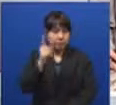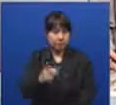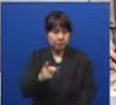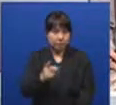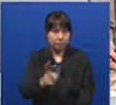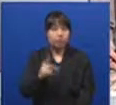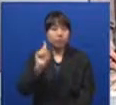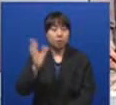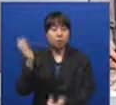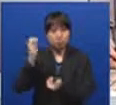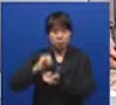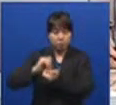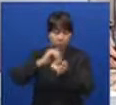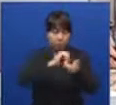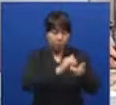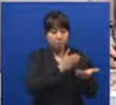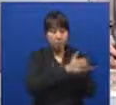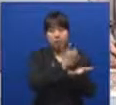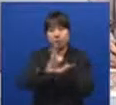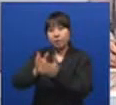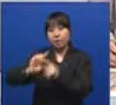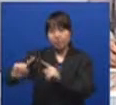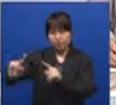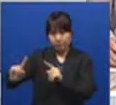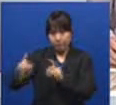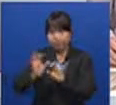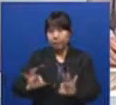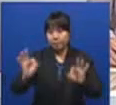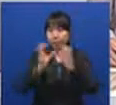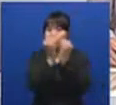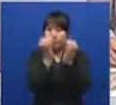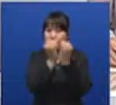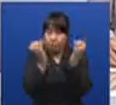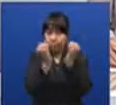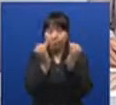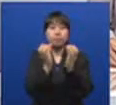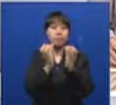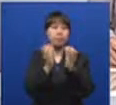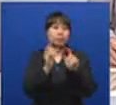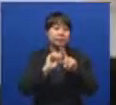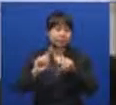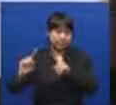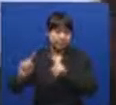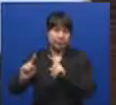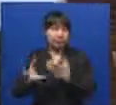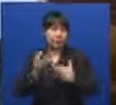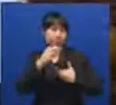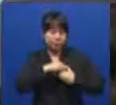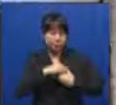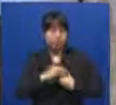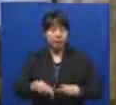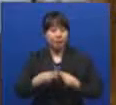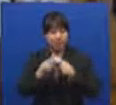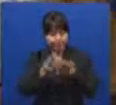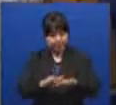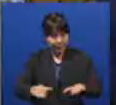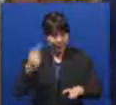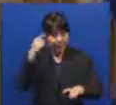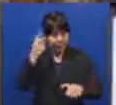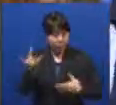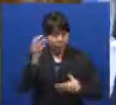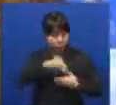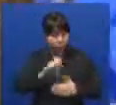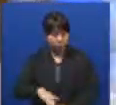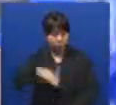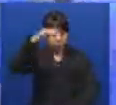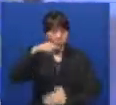ายใต้ความร่วมมือของทุกภาคส่วนโดยใช้หลักธรรมาภิบาลคุณธรรมและจริยธรรมพร้อมสร้างจิตสำนึกเยาวชนโตไปไ